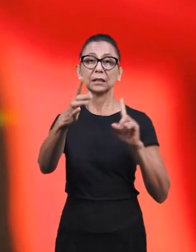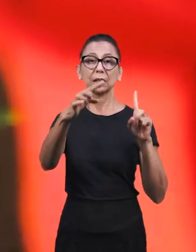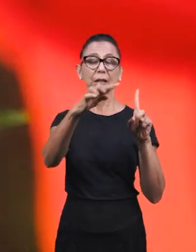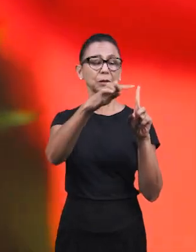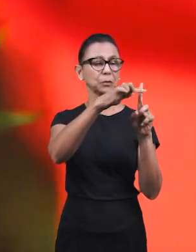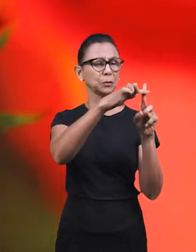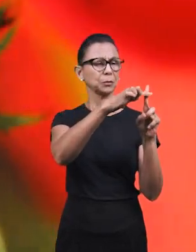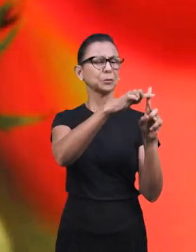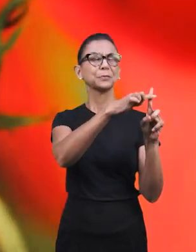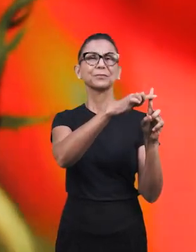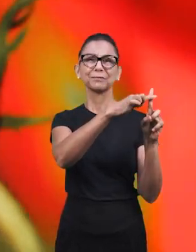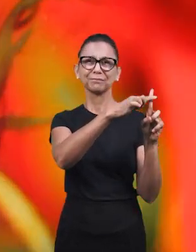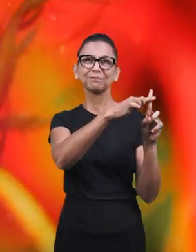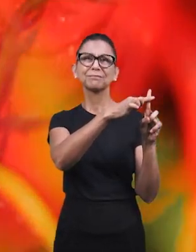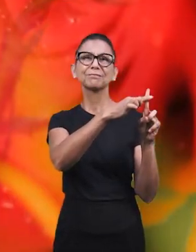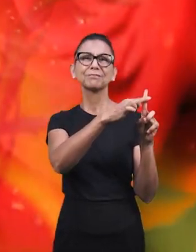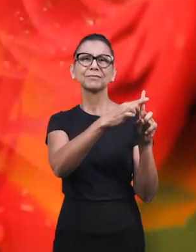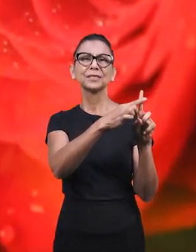Твой